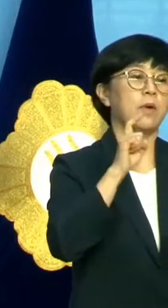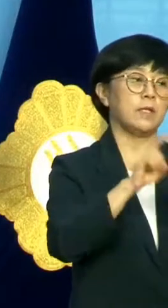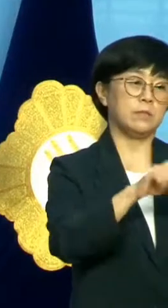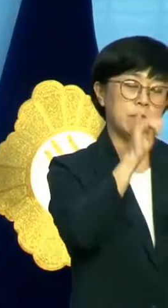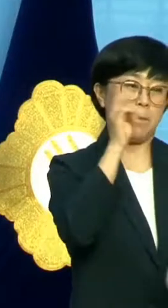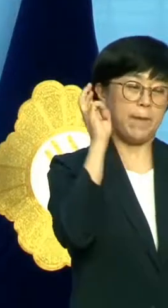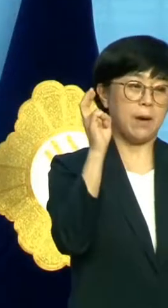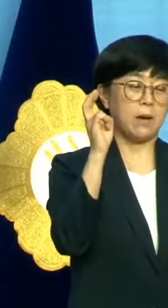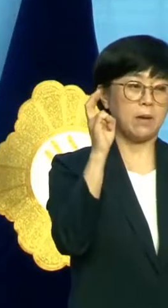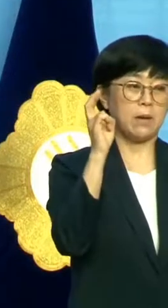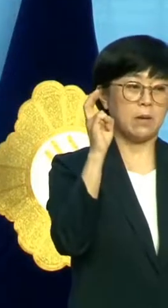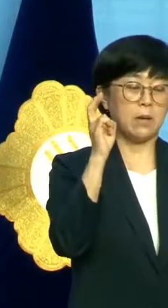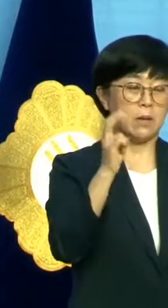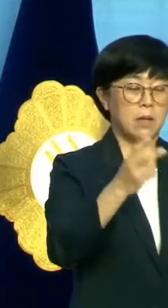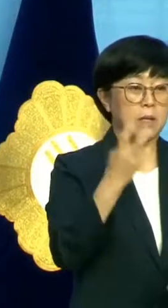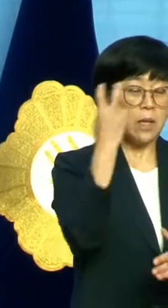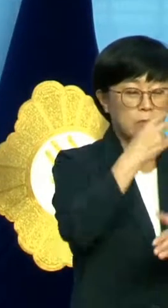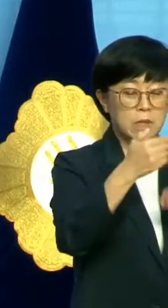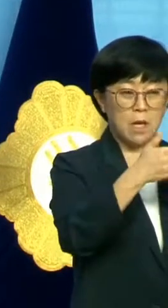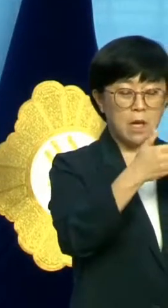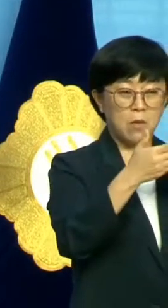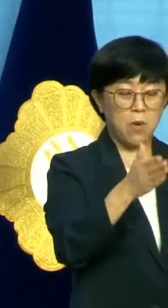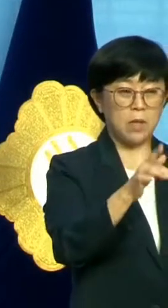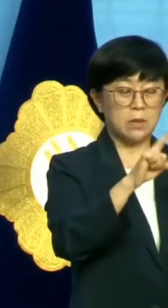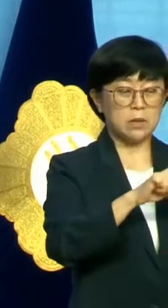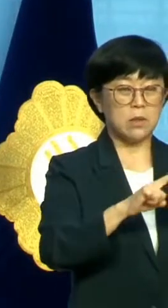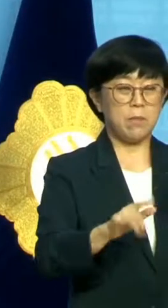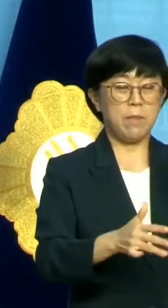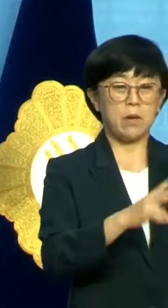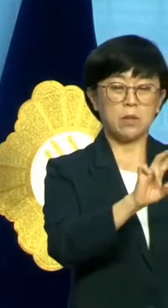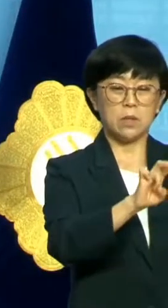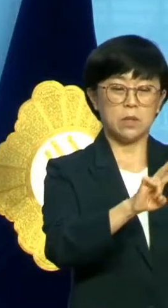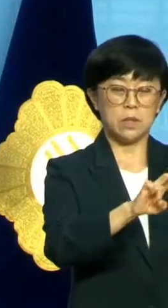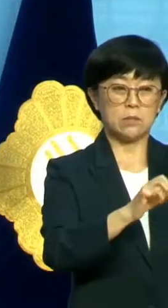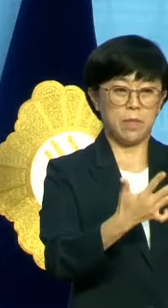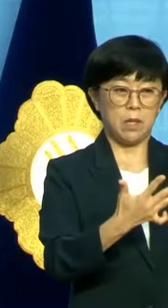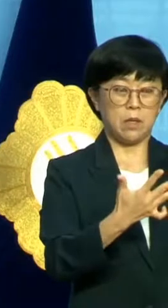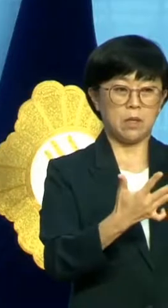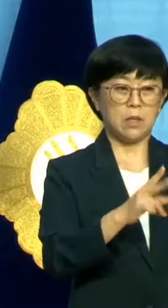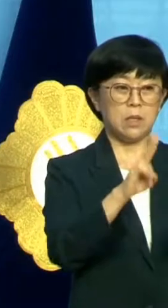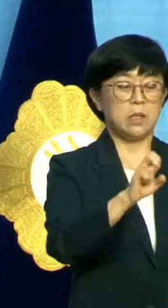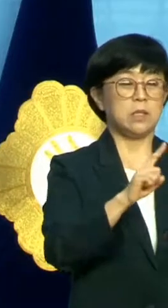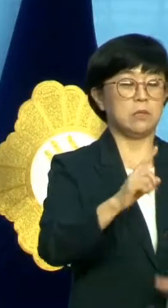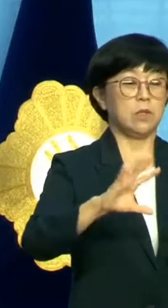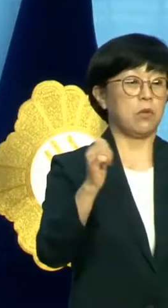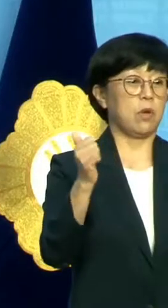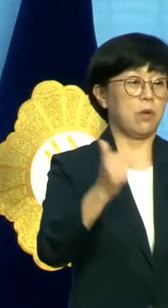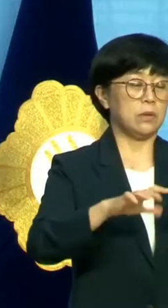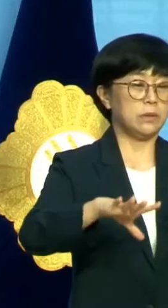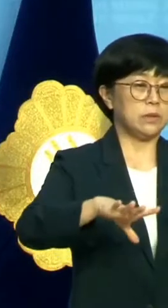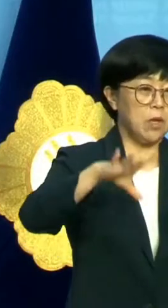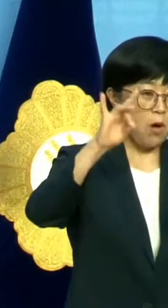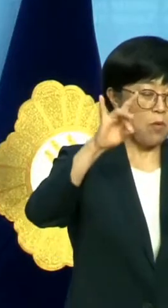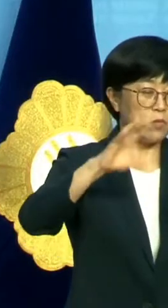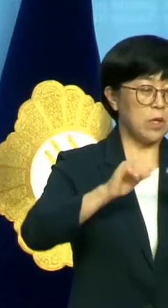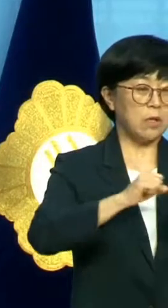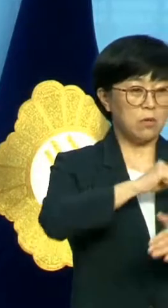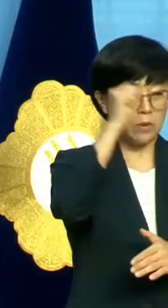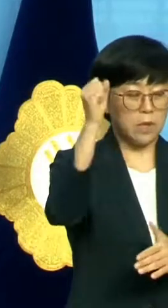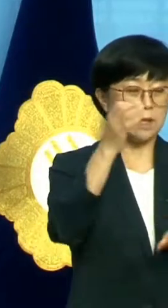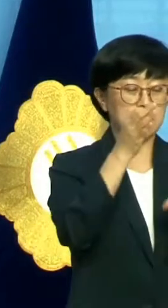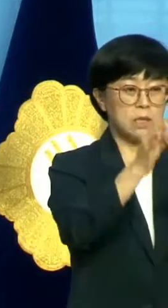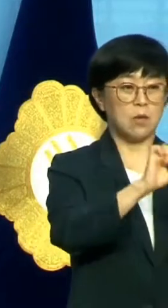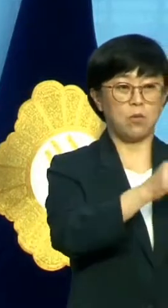상황인데요 감사관실 에서는 금요일 8월 28일 입니다 제 21대 국회 초선의원 의 재산 신고를 공개합니다